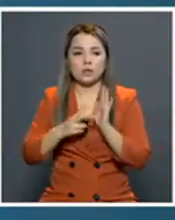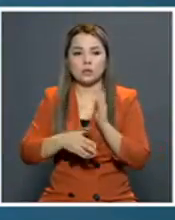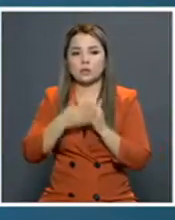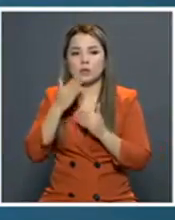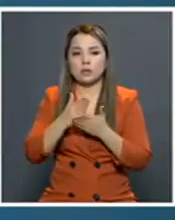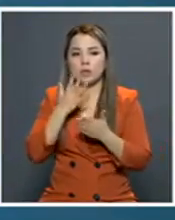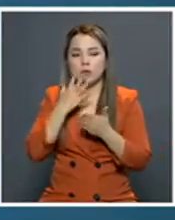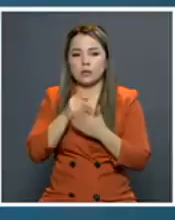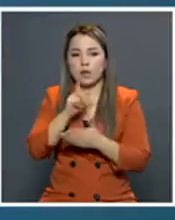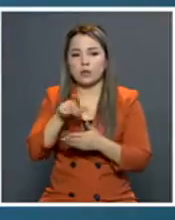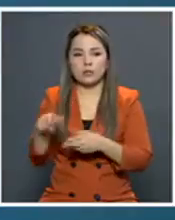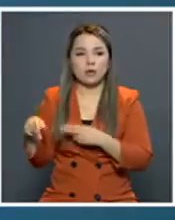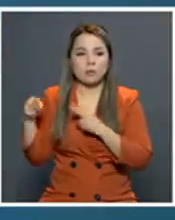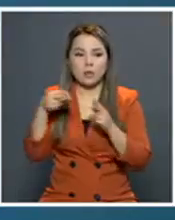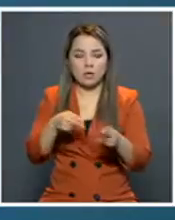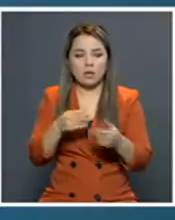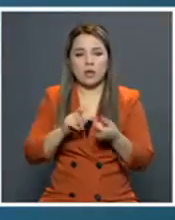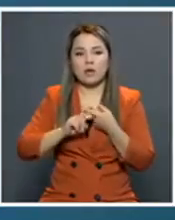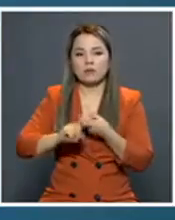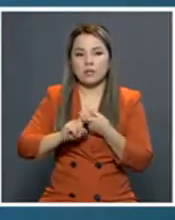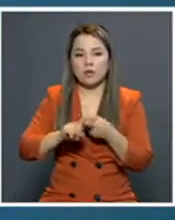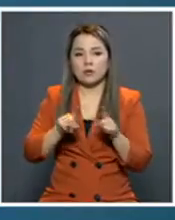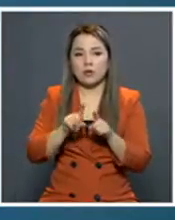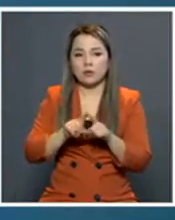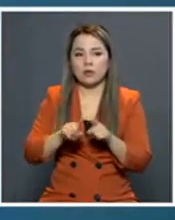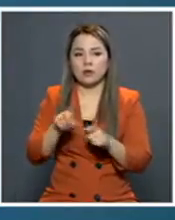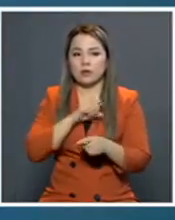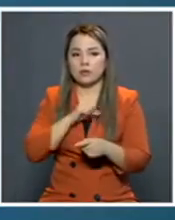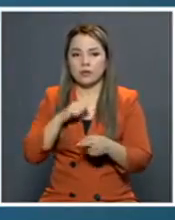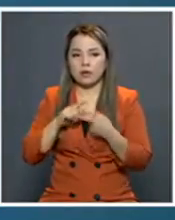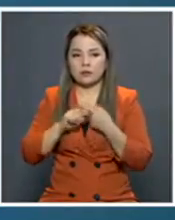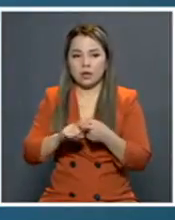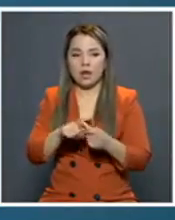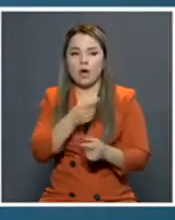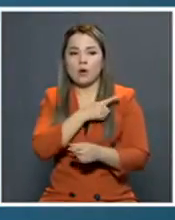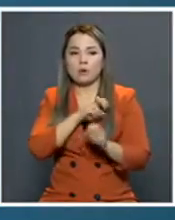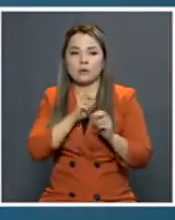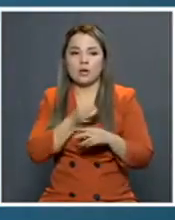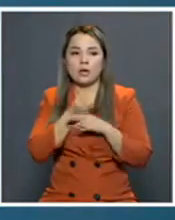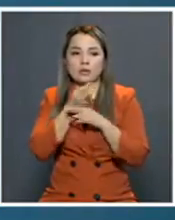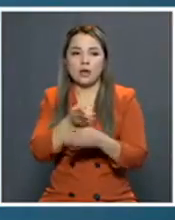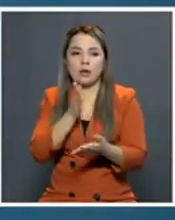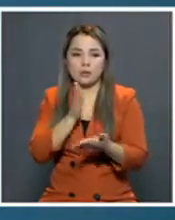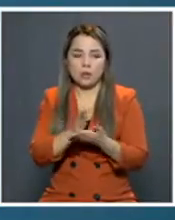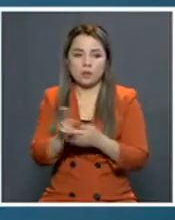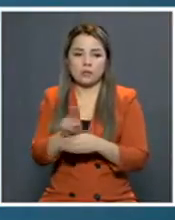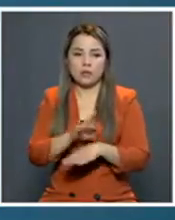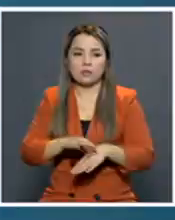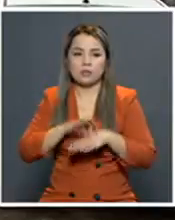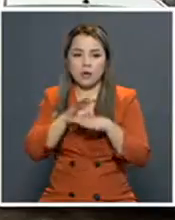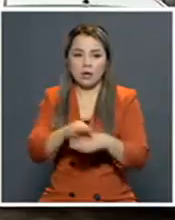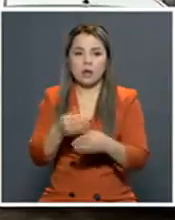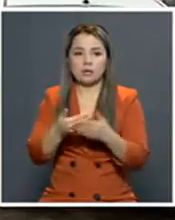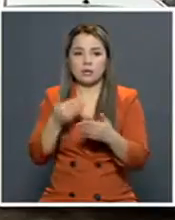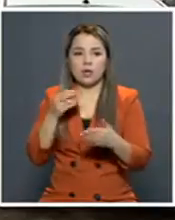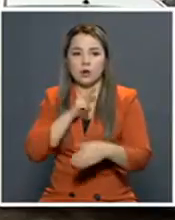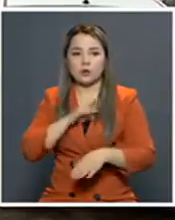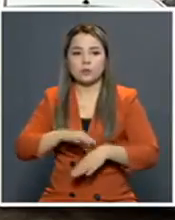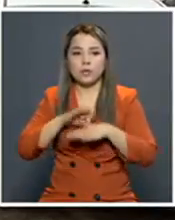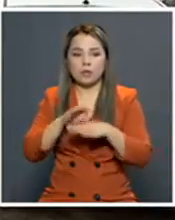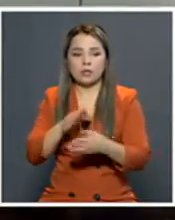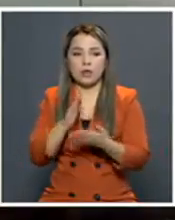келген. Оның 9-ы вирустық инфекцияларға байланысты ауруханаға жатқызылып ем қабылдады. Өңірде аурудың алдын алу үшін